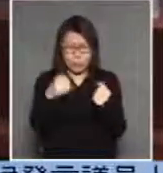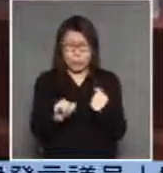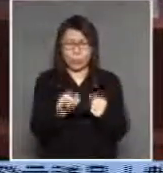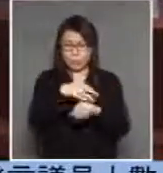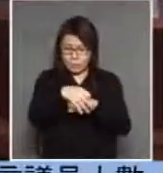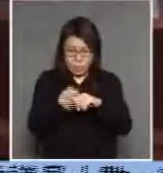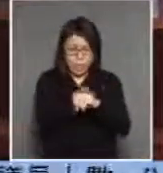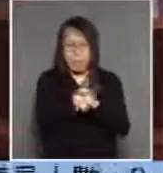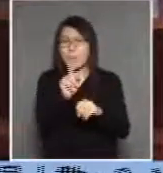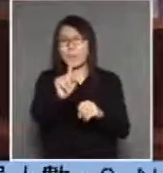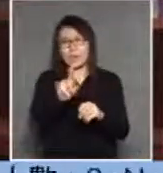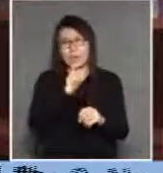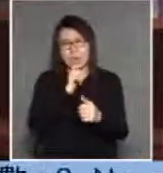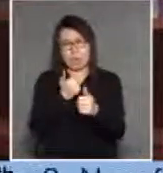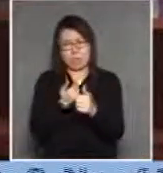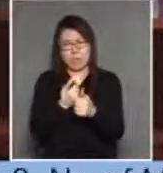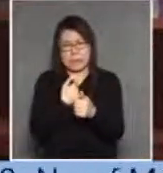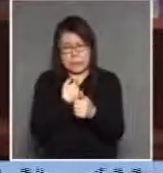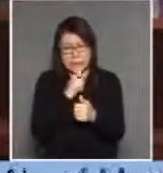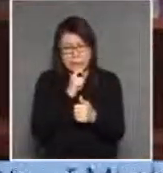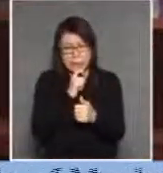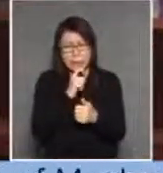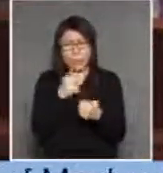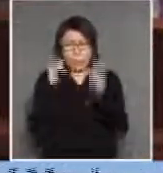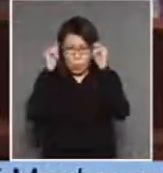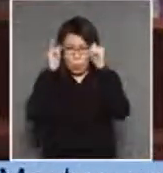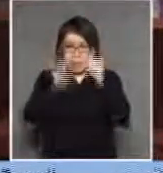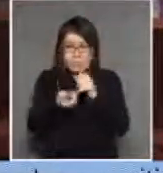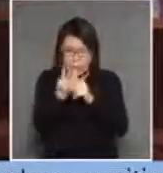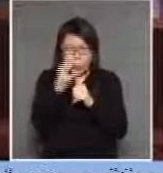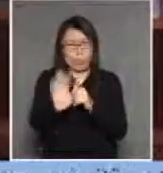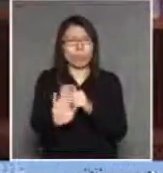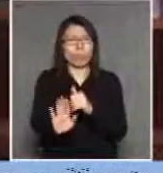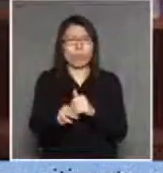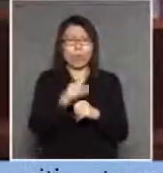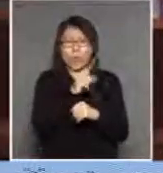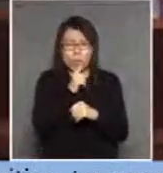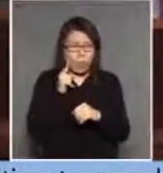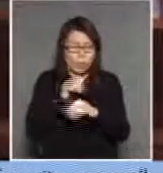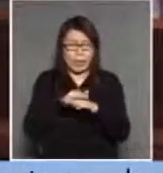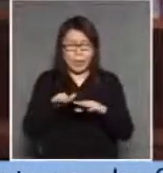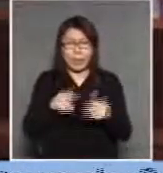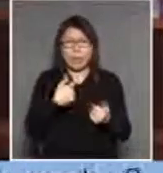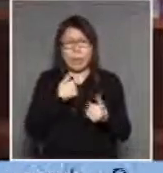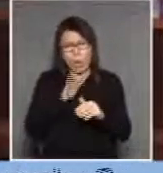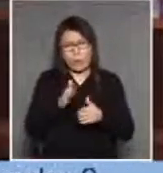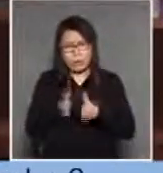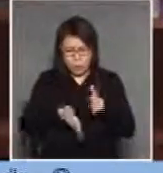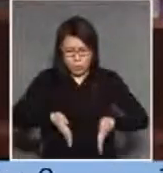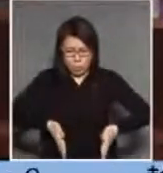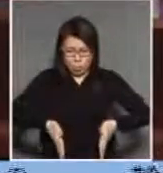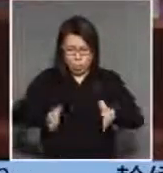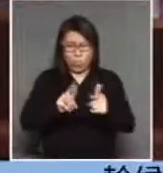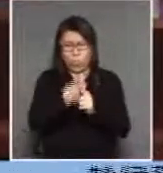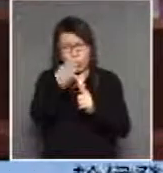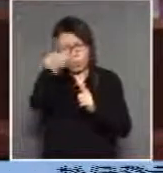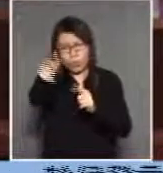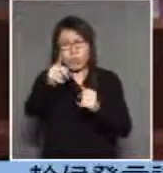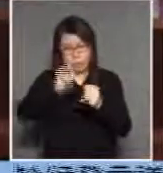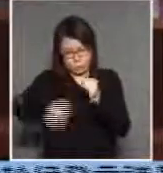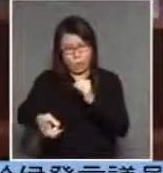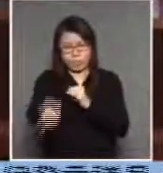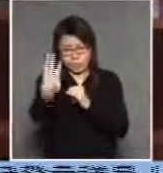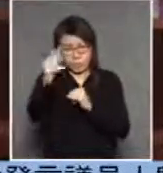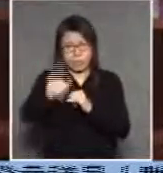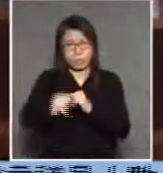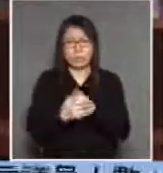cannot solve any problem. Can anyone achieve success through violence? 但係最終會得到勝利。咁